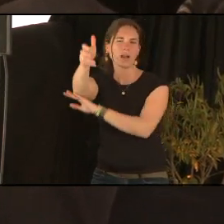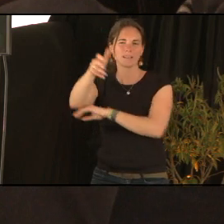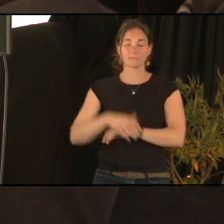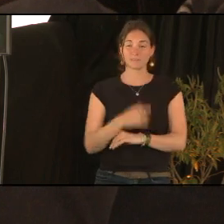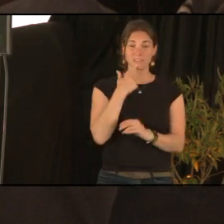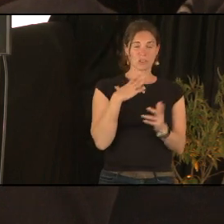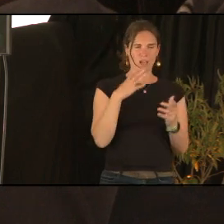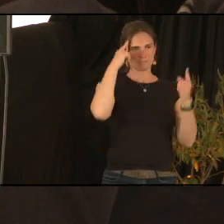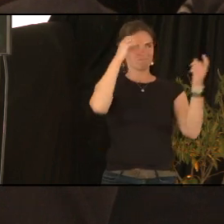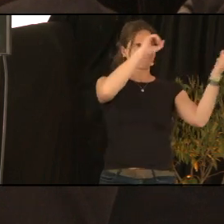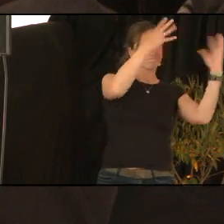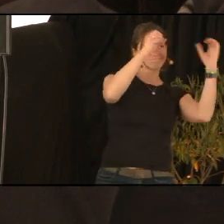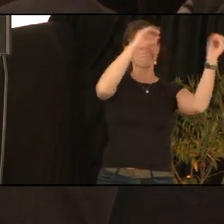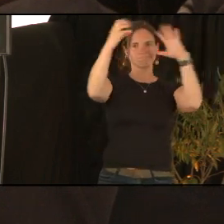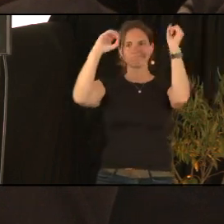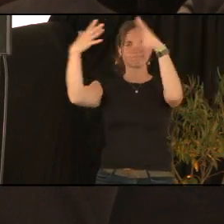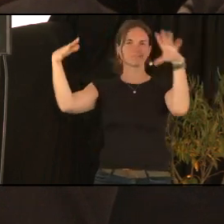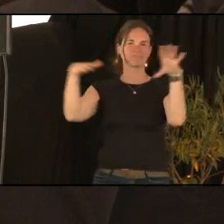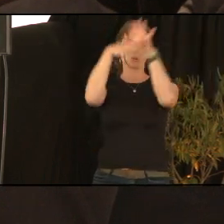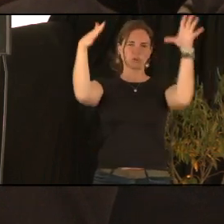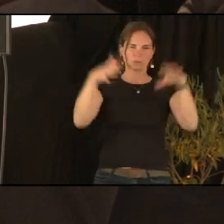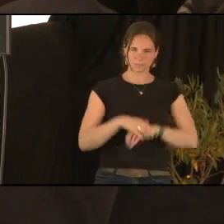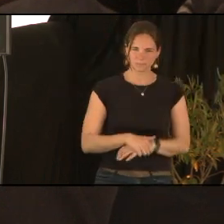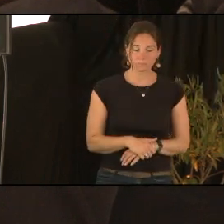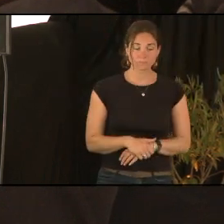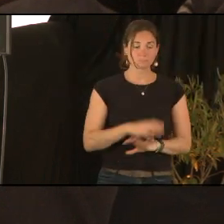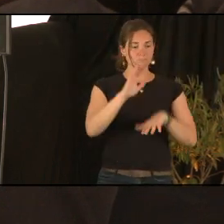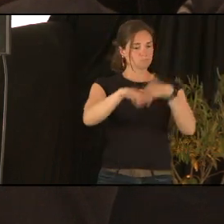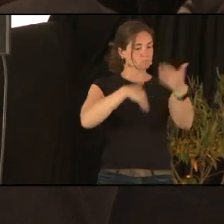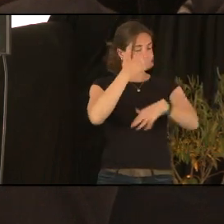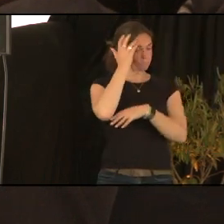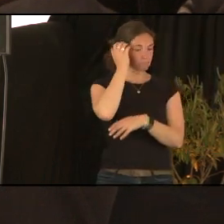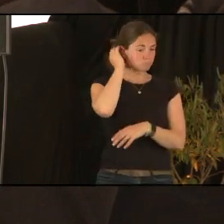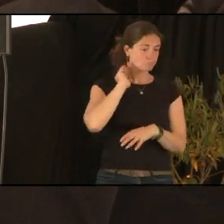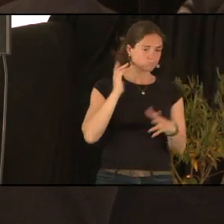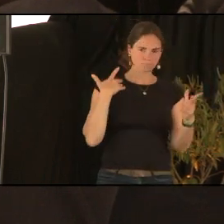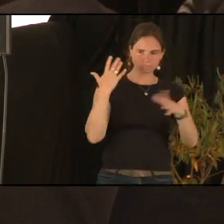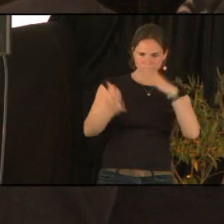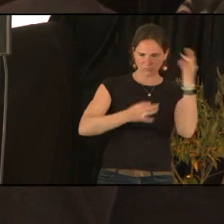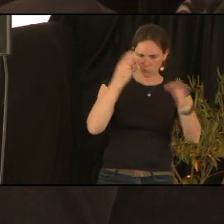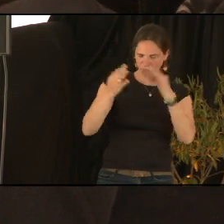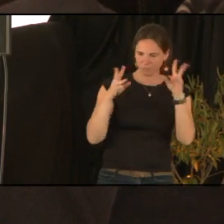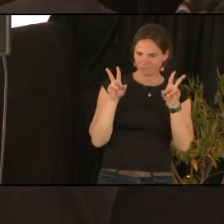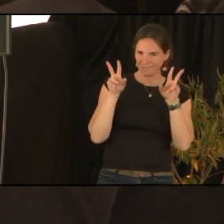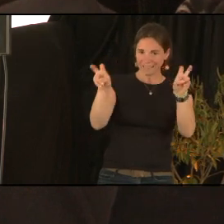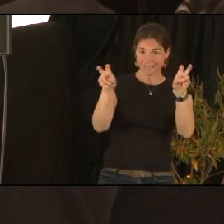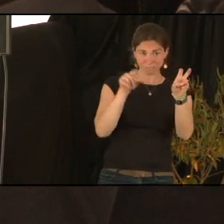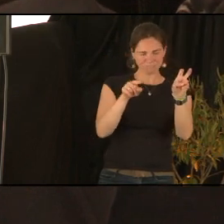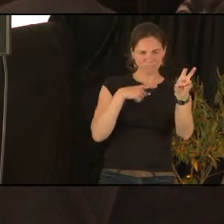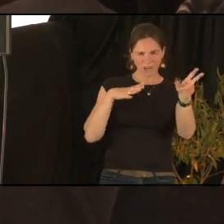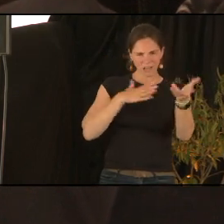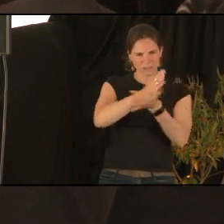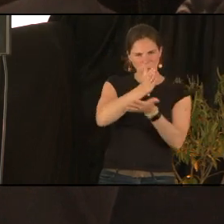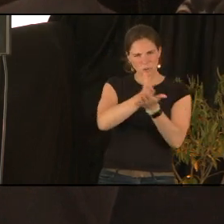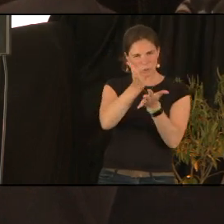ces références, voilà. Et puis après j'ai découvert tout un tas de choses incroyables sur l'histoire de ce titre, parce qu'il y a eu énormément de